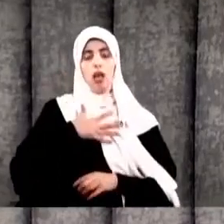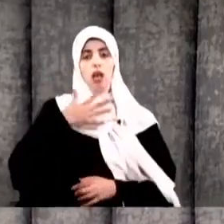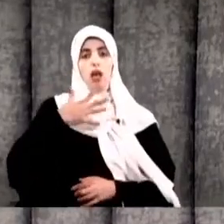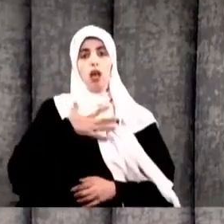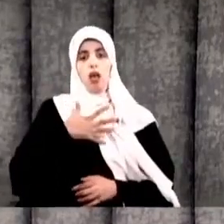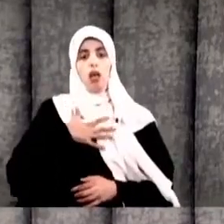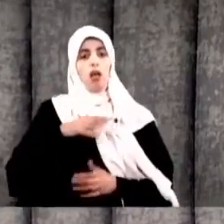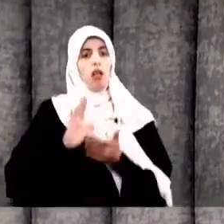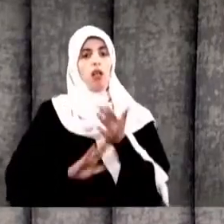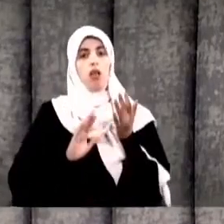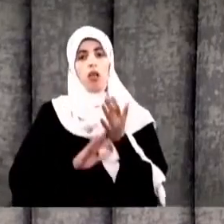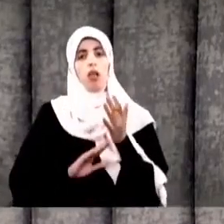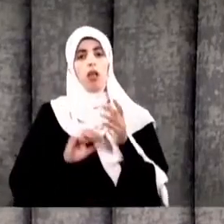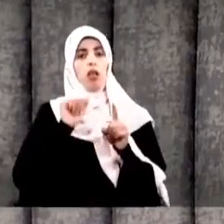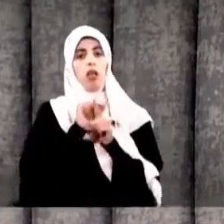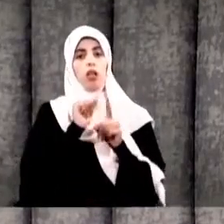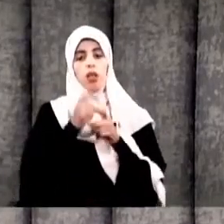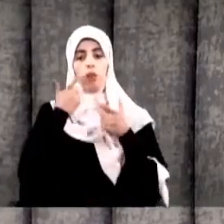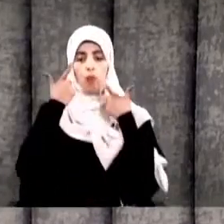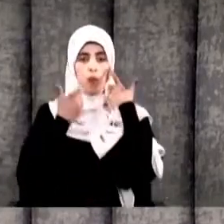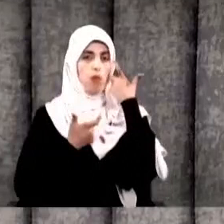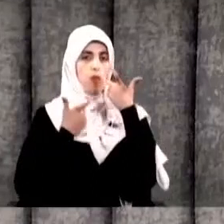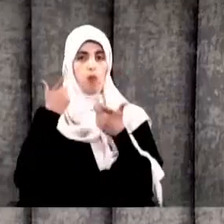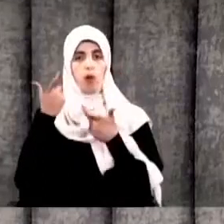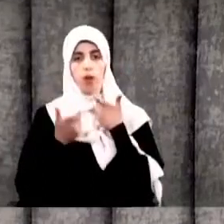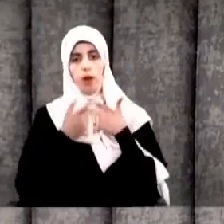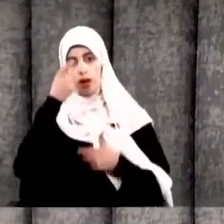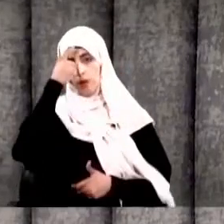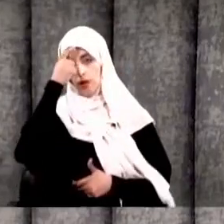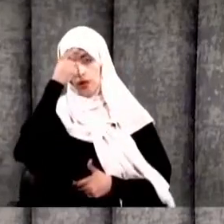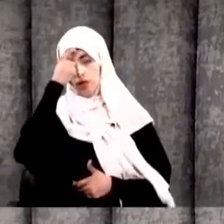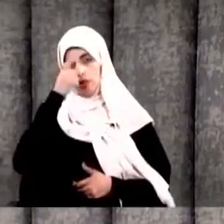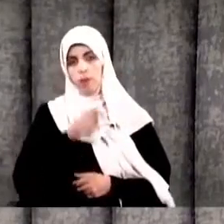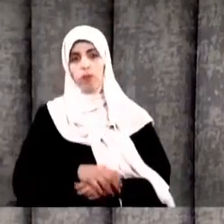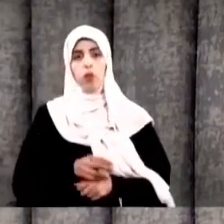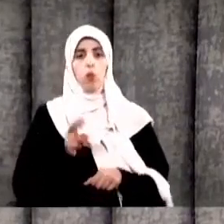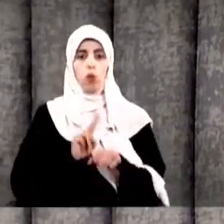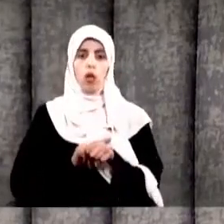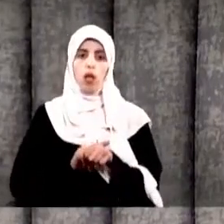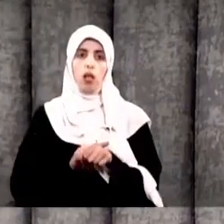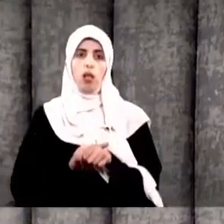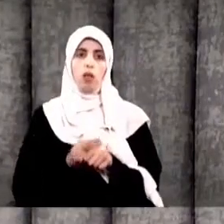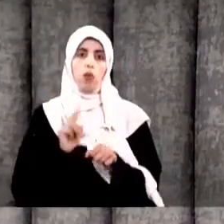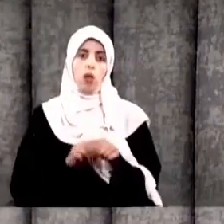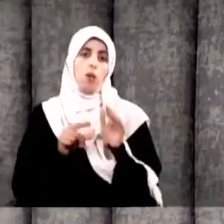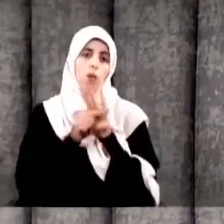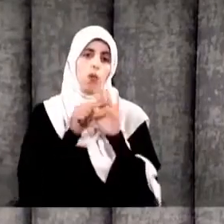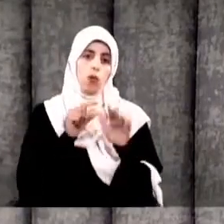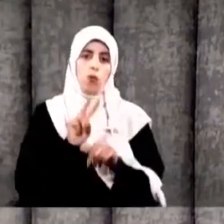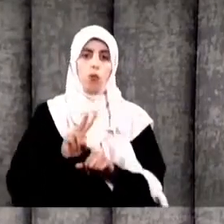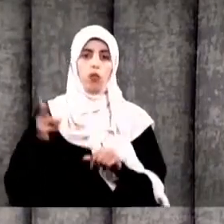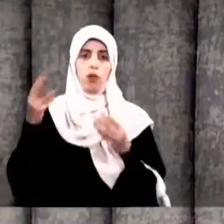التنفسية الحادة بالمديرية العامة لمراقبة ومكافحة الأمراض. وبهكذا أيضا إلى متابعة